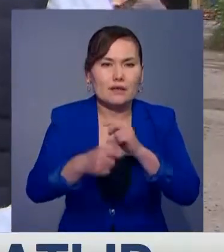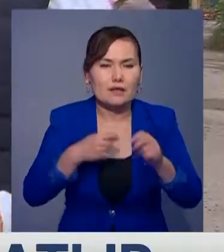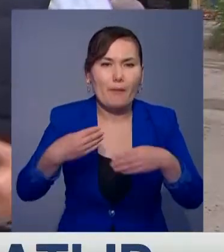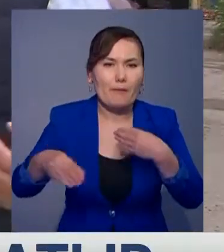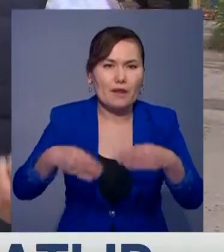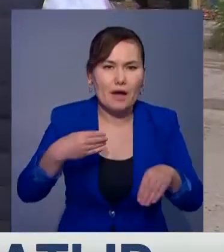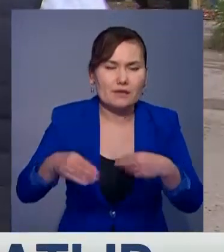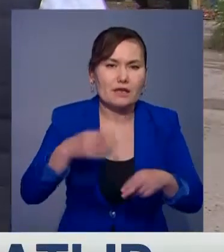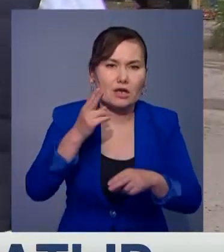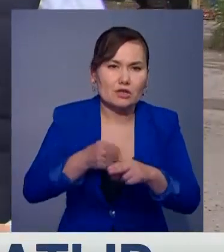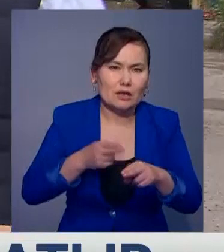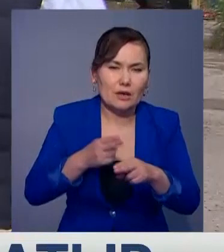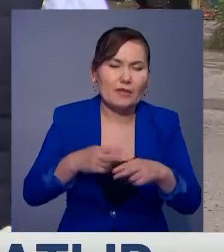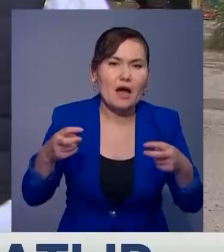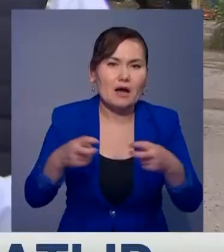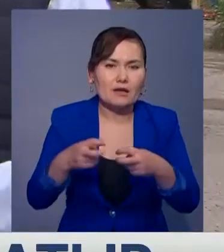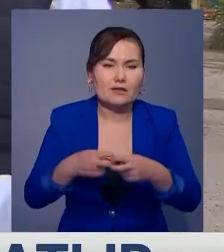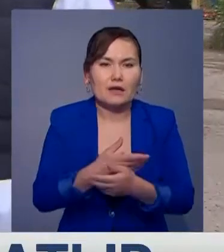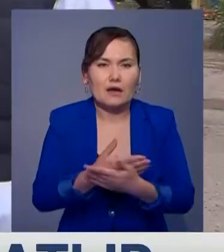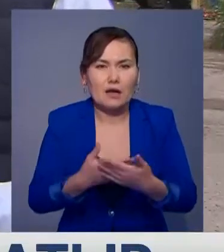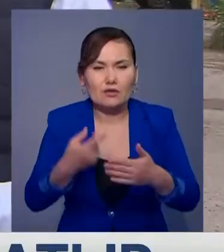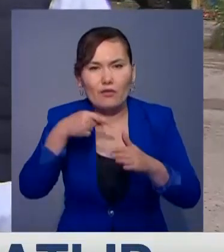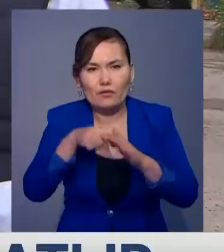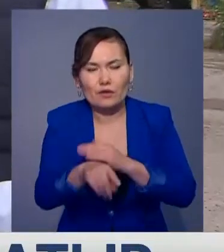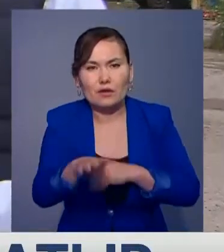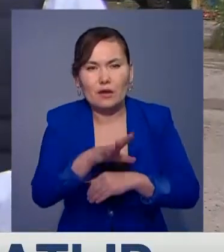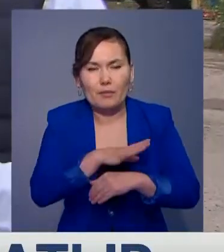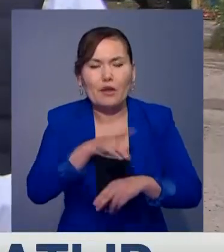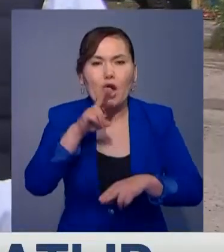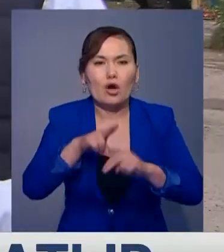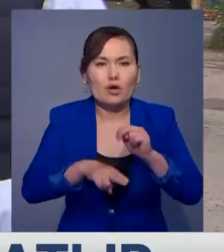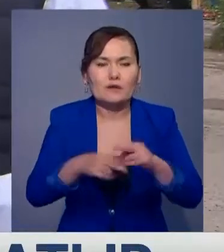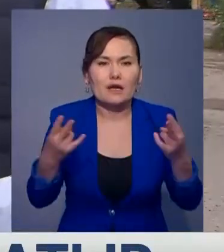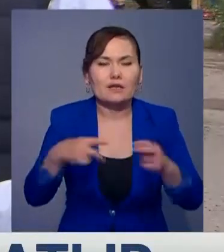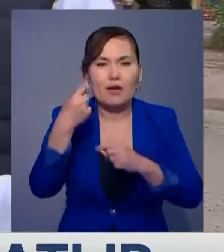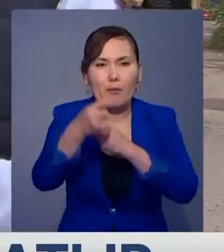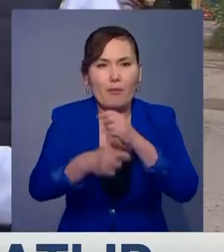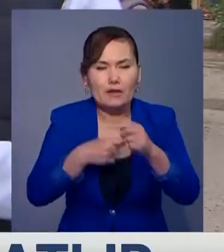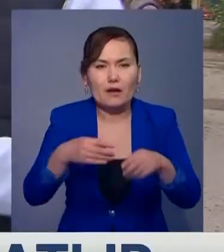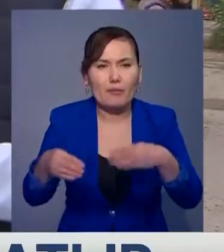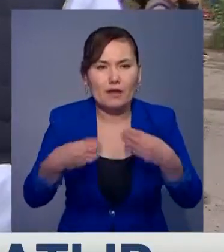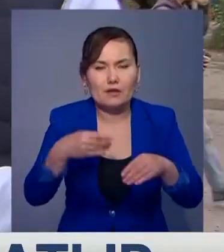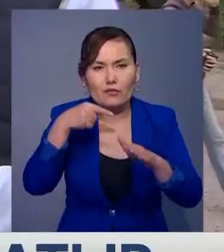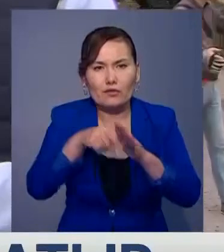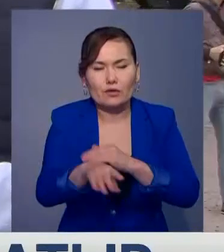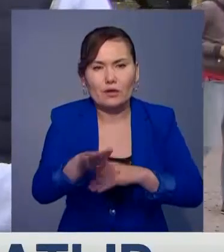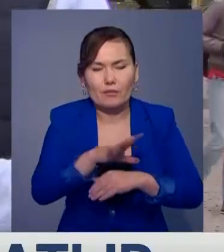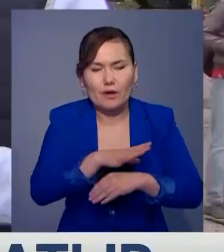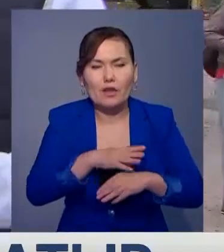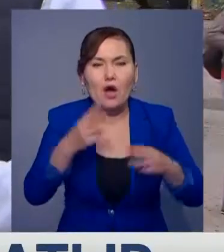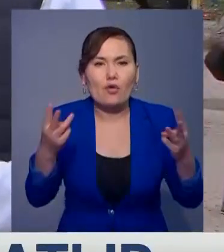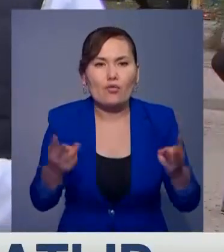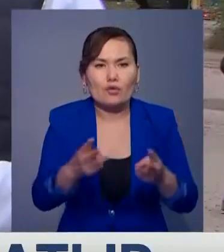бұйымдар, резинке бұйымдары, жалпы құрылысқа қажетті дүниелер, пластикалық дүниелер болғаннан кейін оның дер кезінде